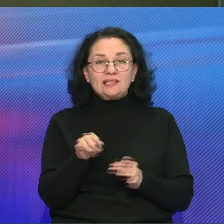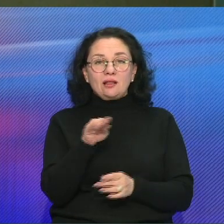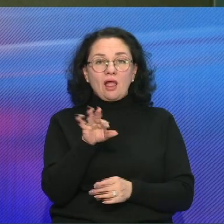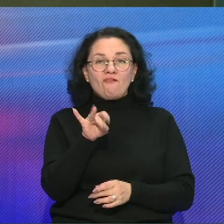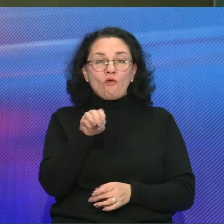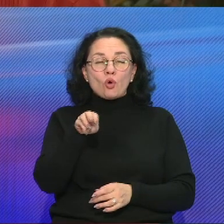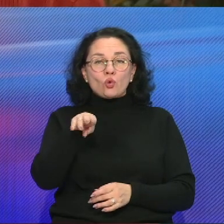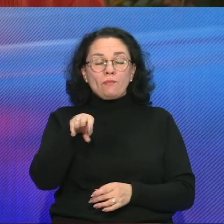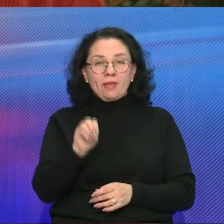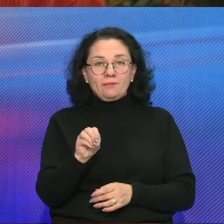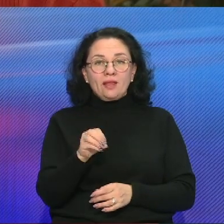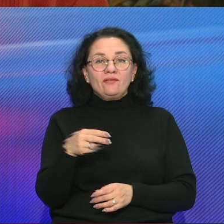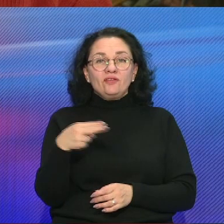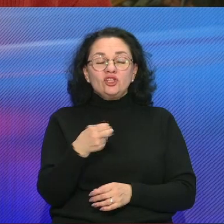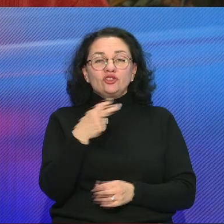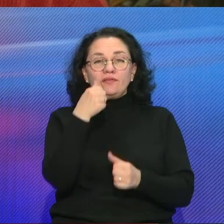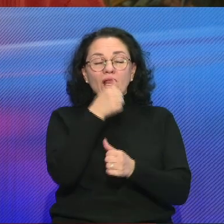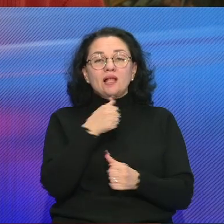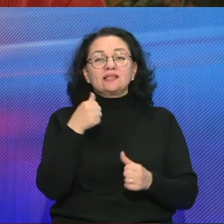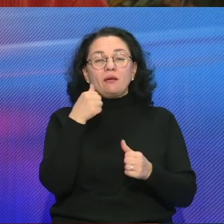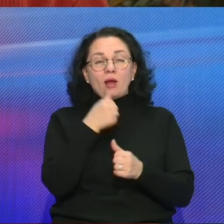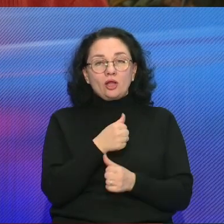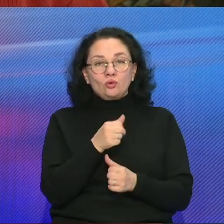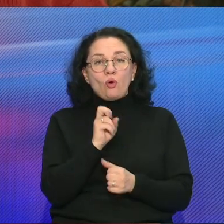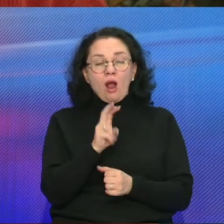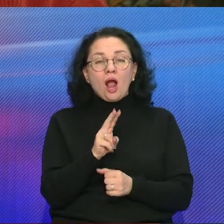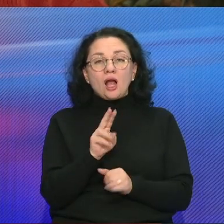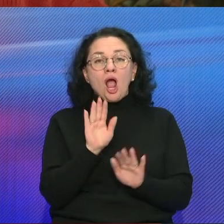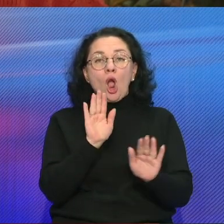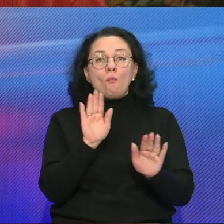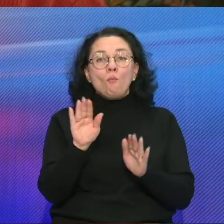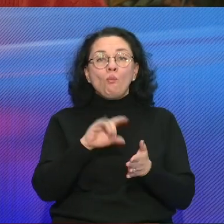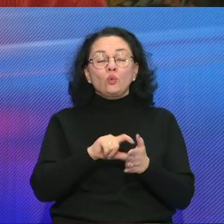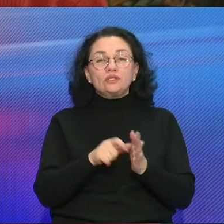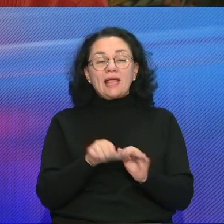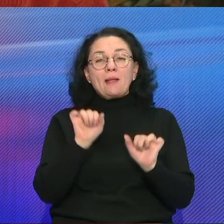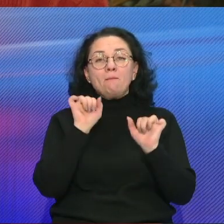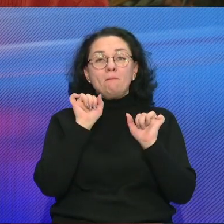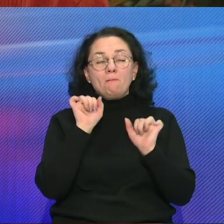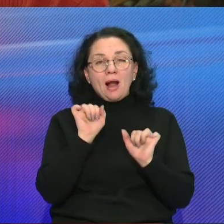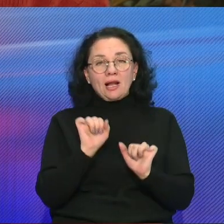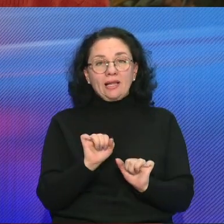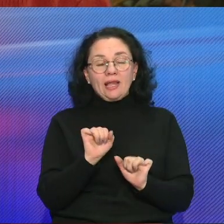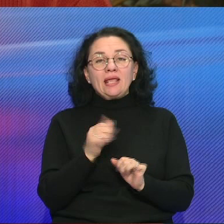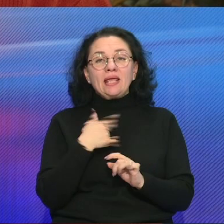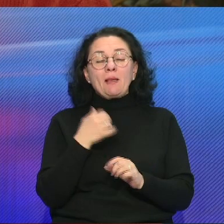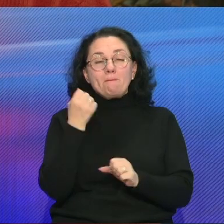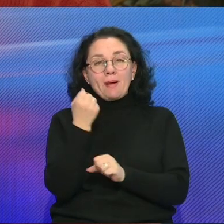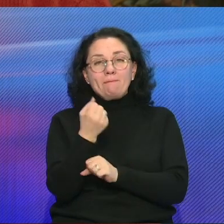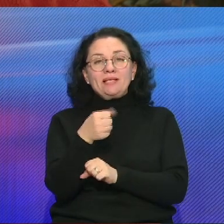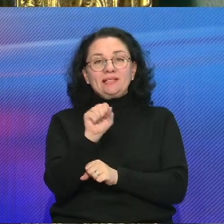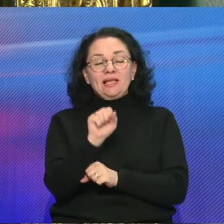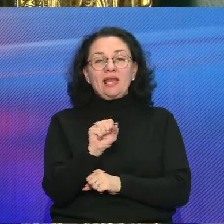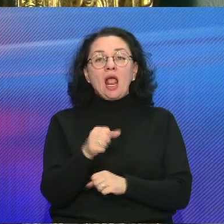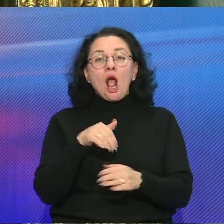годзе мы перамаглі, мы як музей, перамаглі ў намінацыі «Лепшая